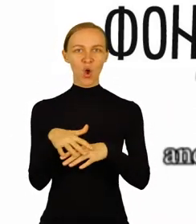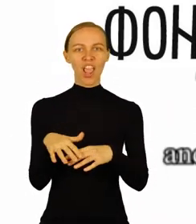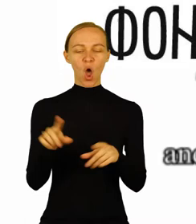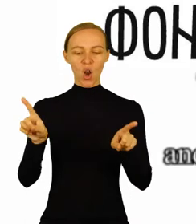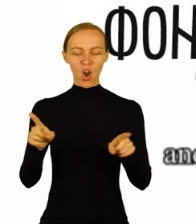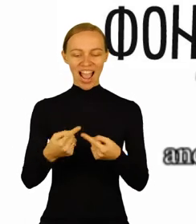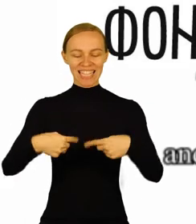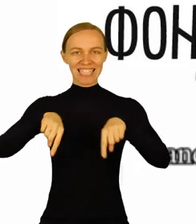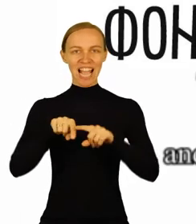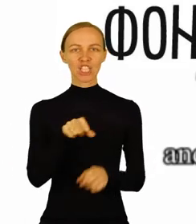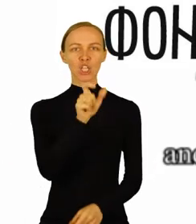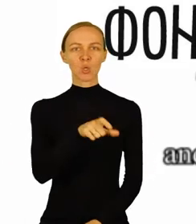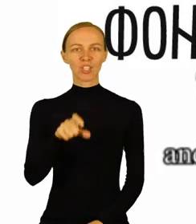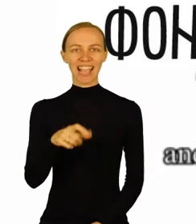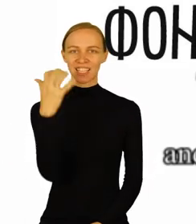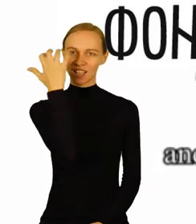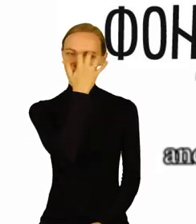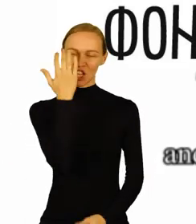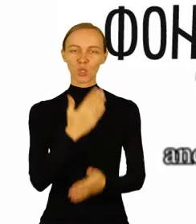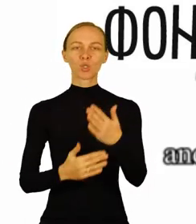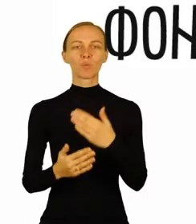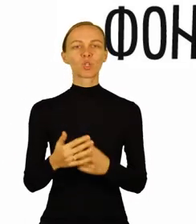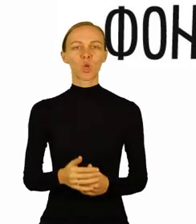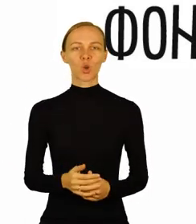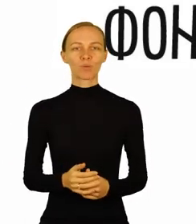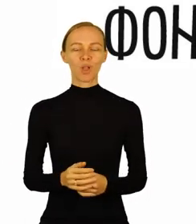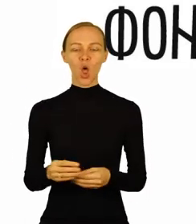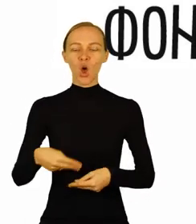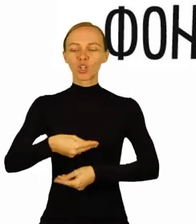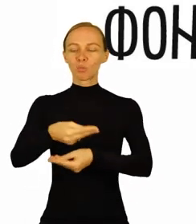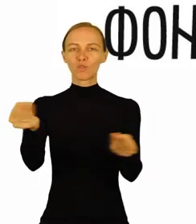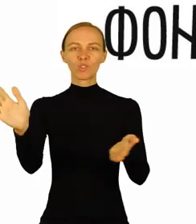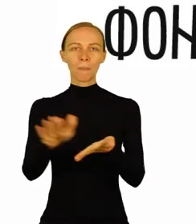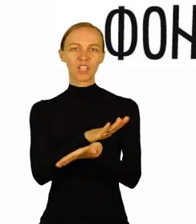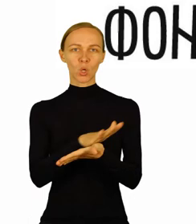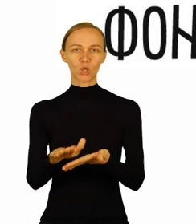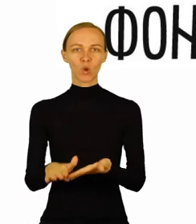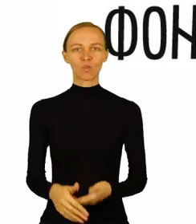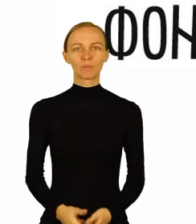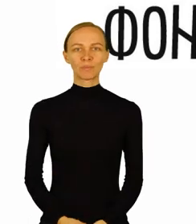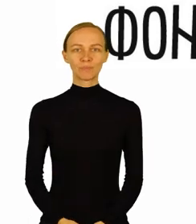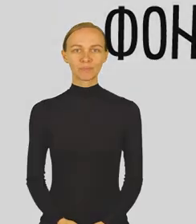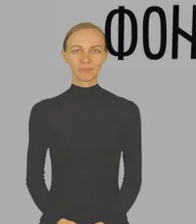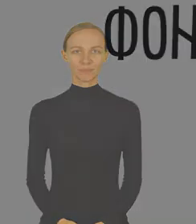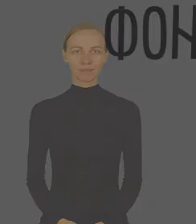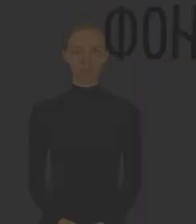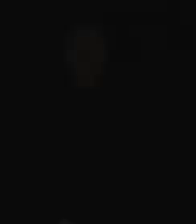громадської організації людей з інвалідністю по зору. Розповсюджується безкоштовно.